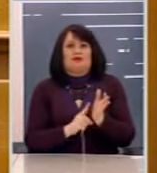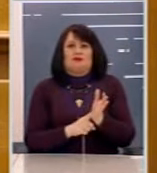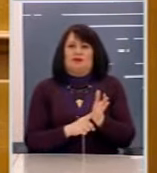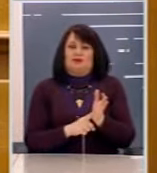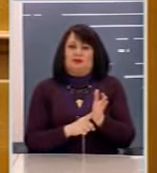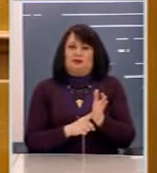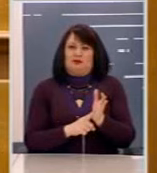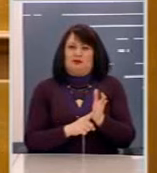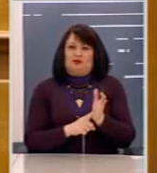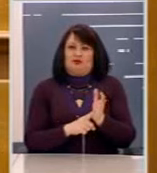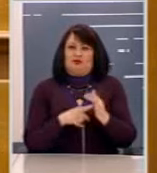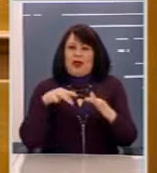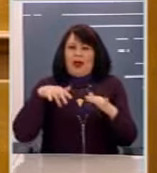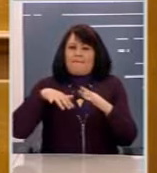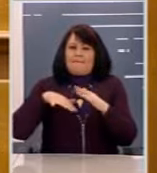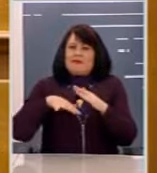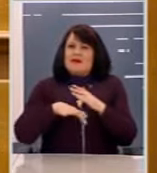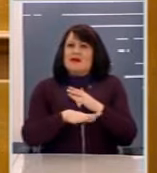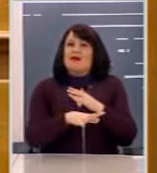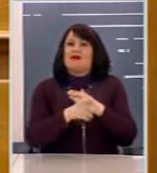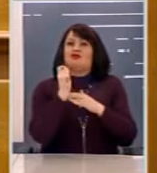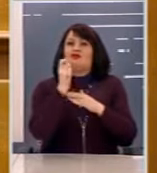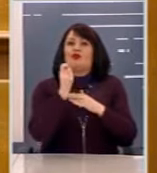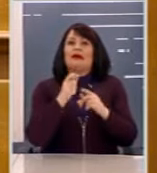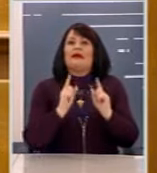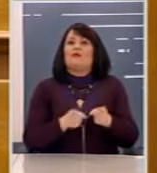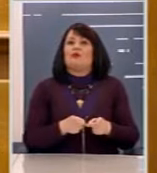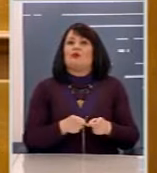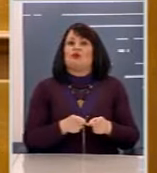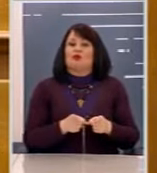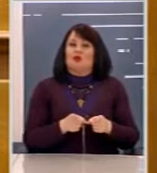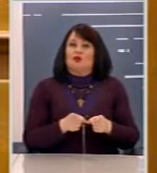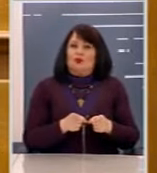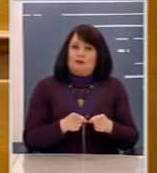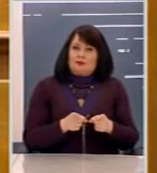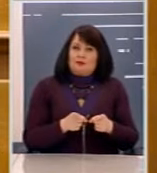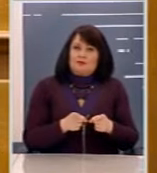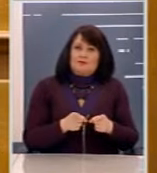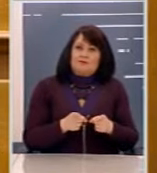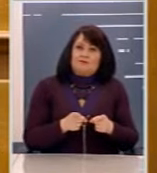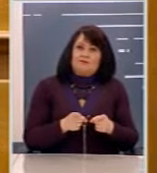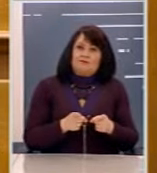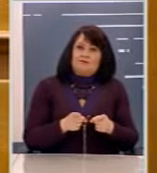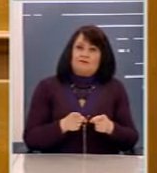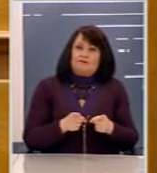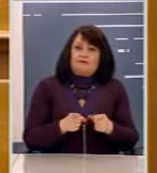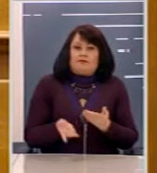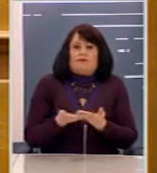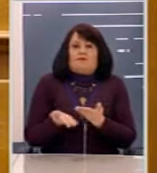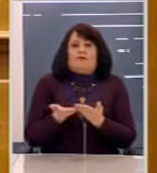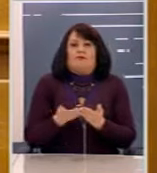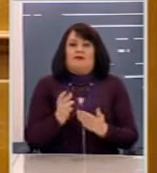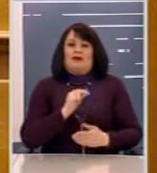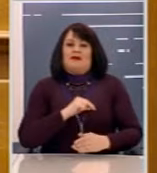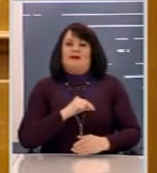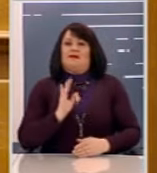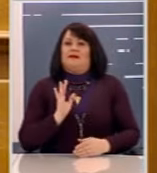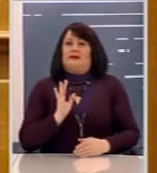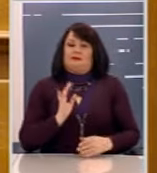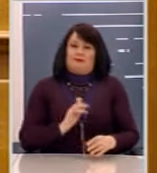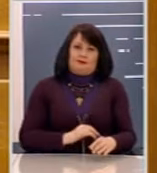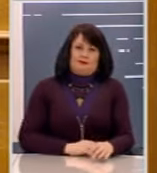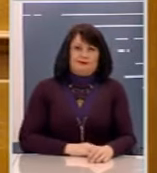να επηρεάζουν τις πολιτικές επιλογές, να εξυπηρετούν συγκεκριμένα συμφέροντα.